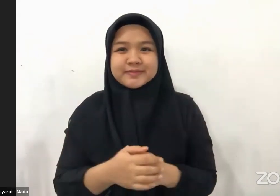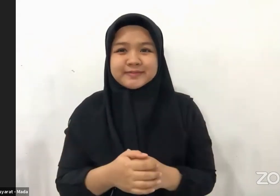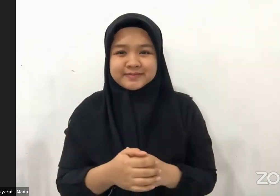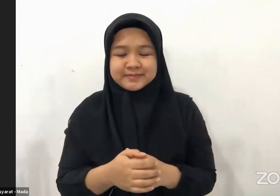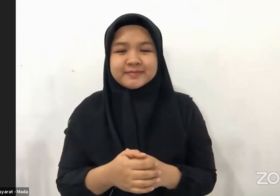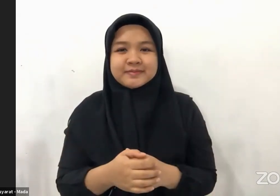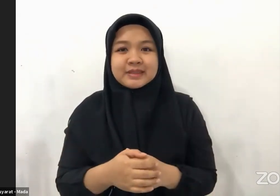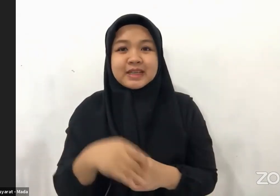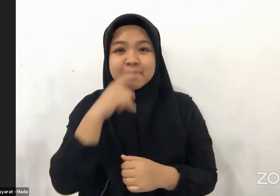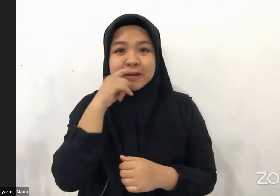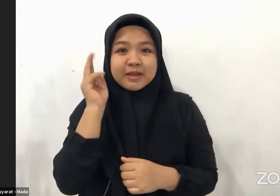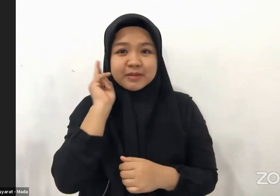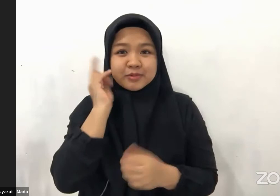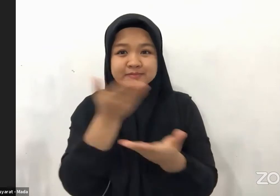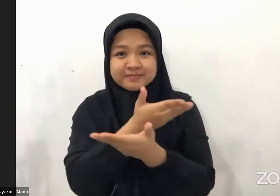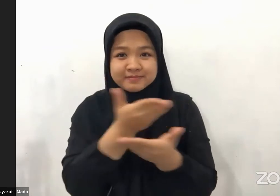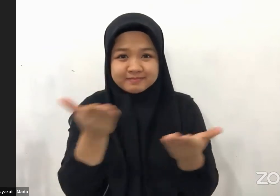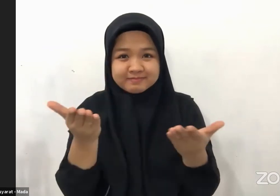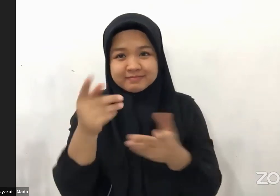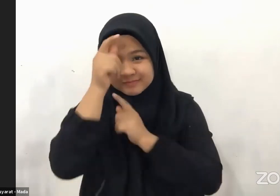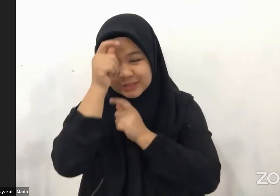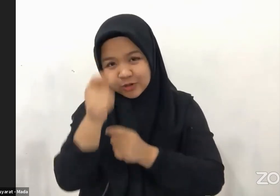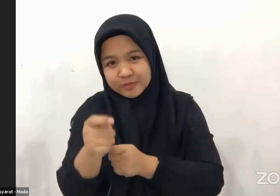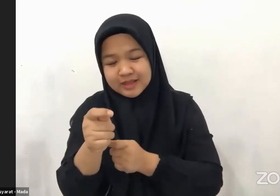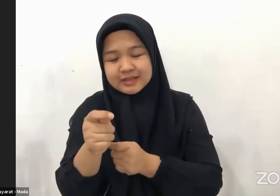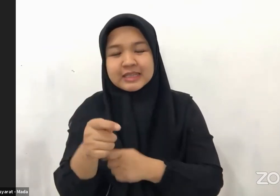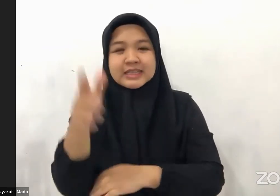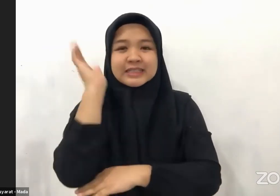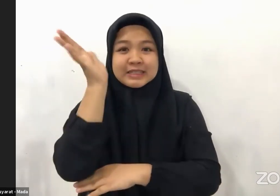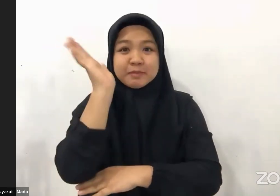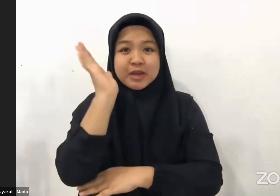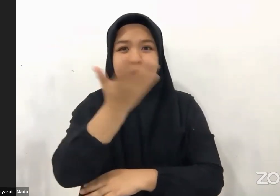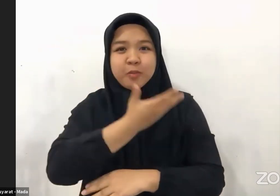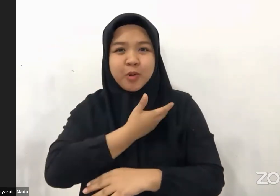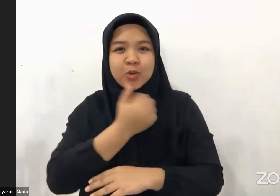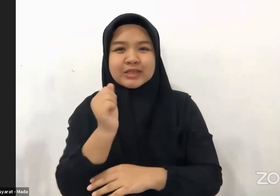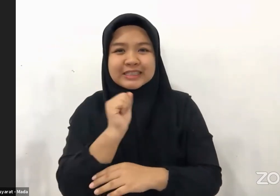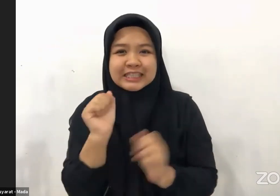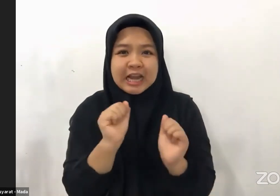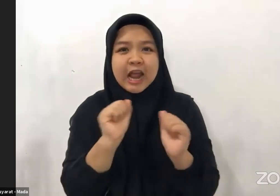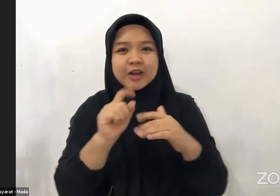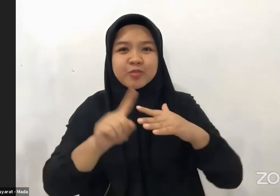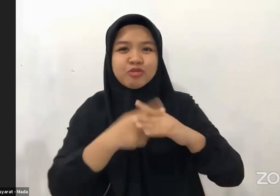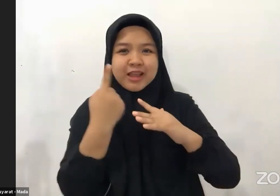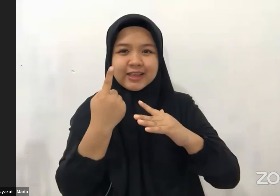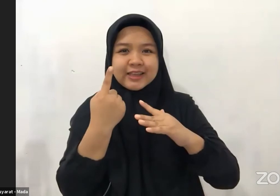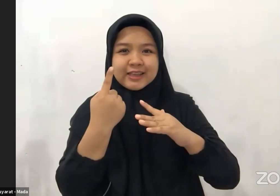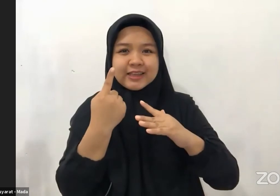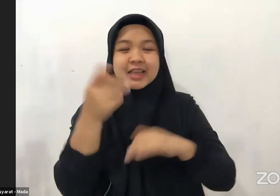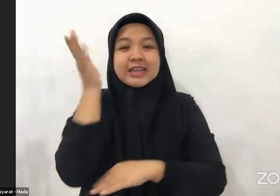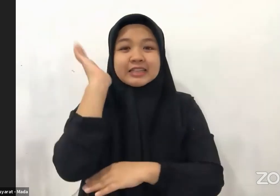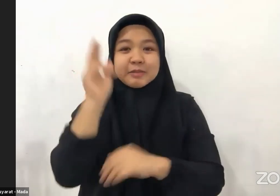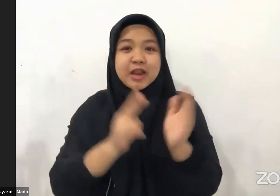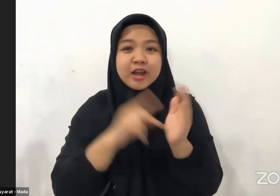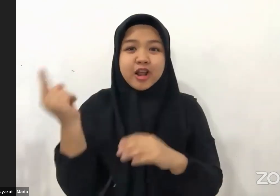Bapak Ibu, hadirin yang kami hormati, seminar akan segera kita mulai. Seminar nasional